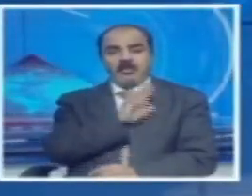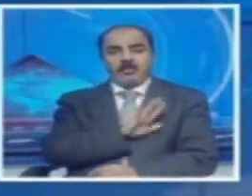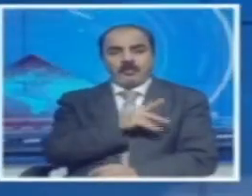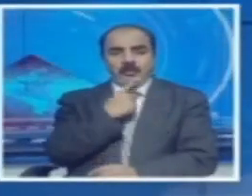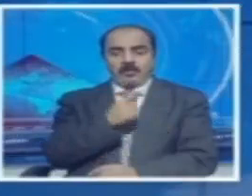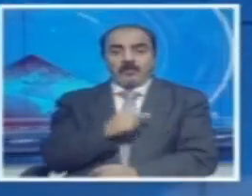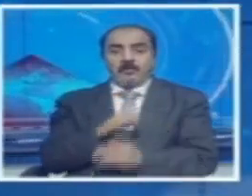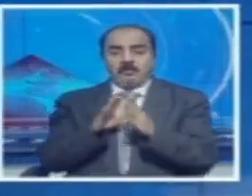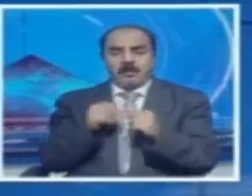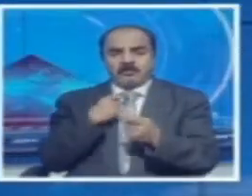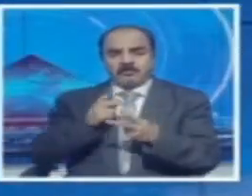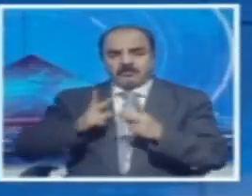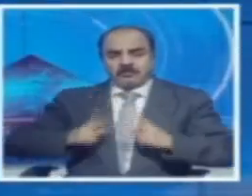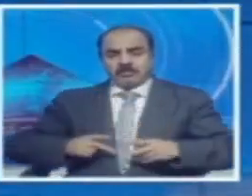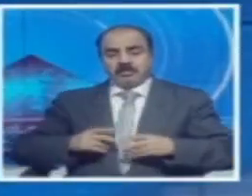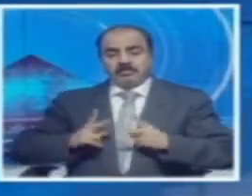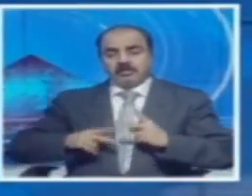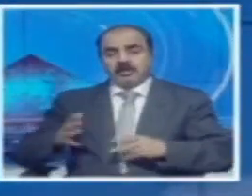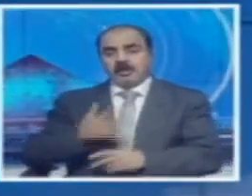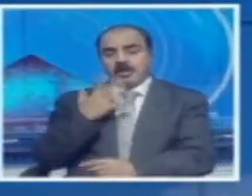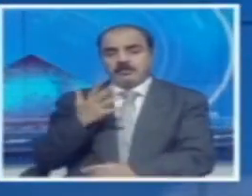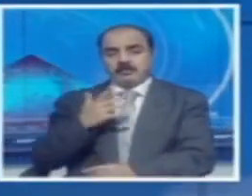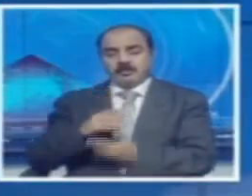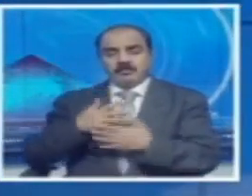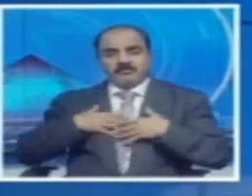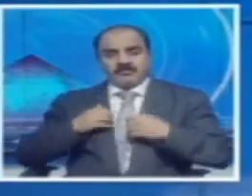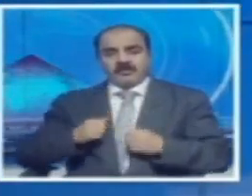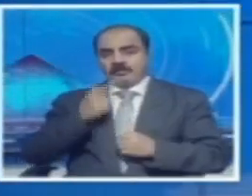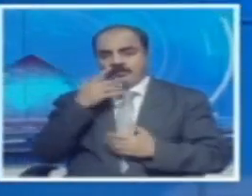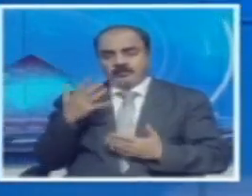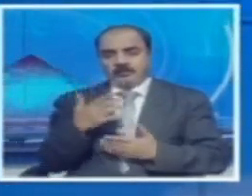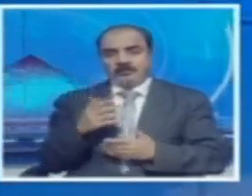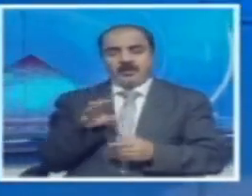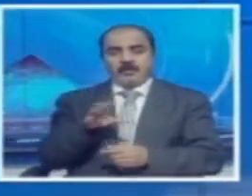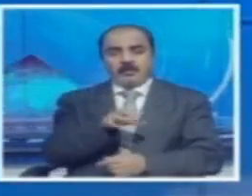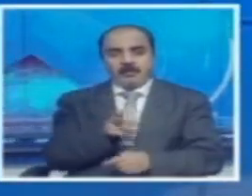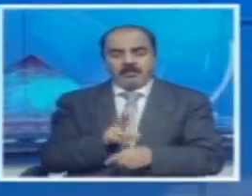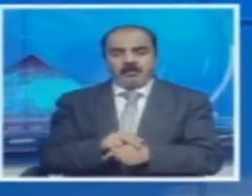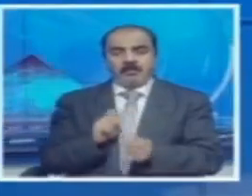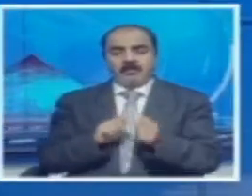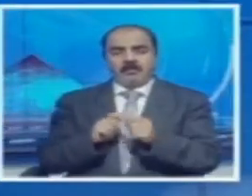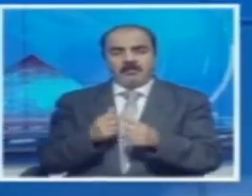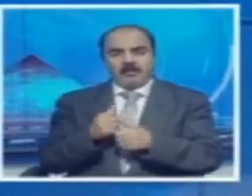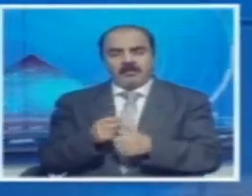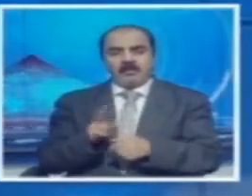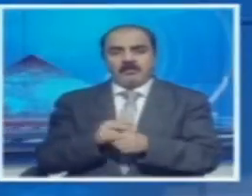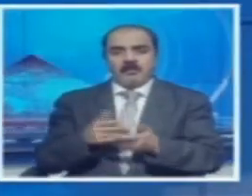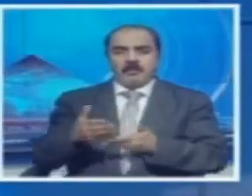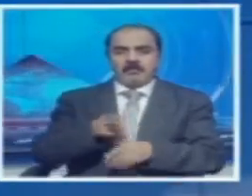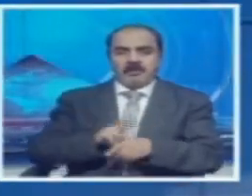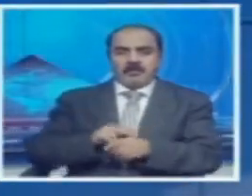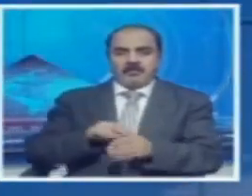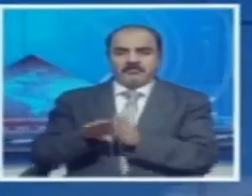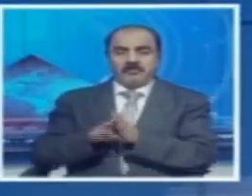بيرجر شهدوا توقيع 5 اتفاقيات في مجالات الصحة والبيئة والتنمية المحلية والتنمية المرتقبة والمجتمعية، وذلك